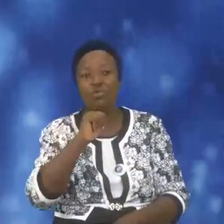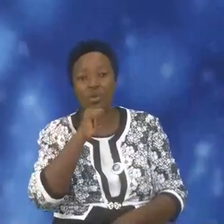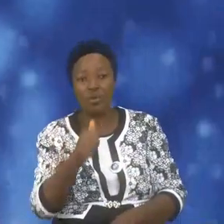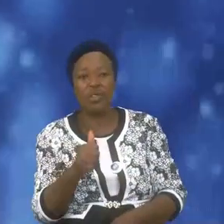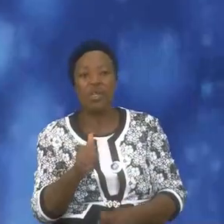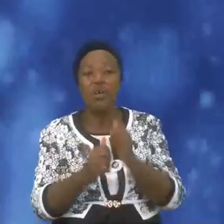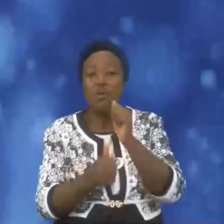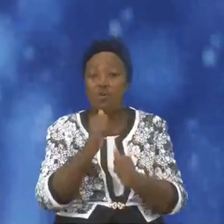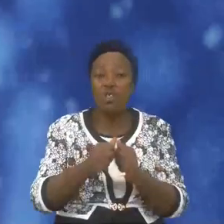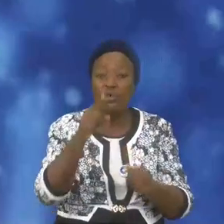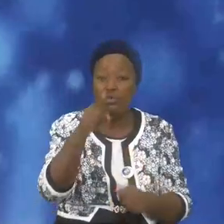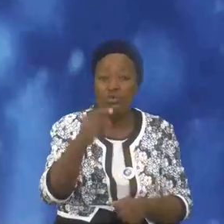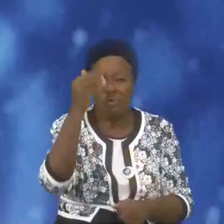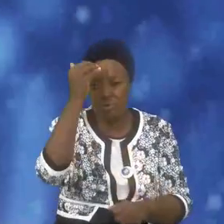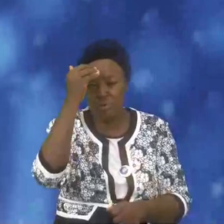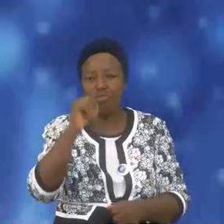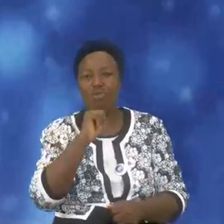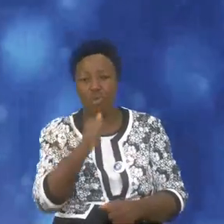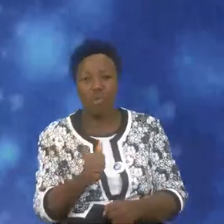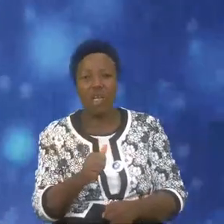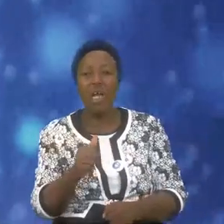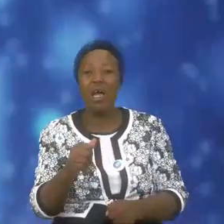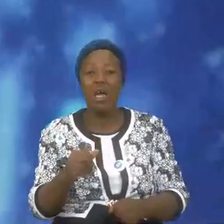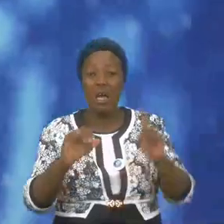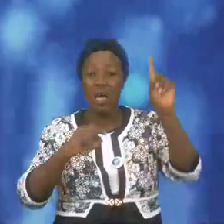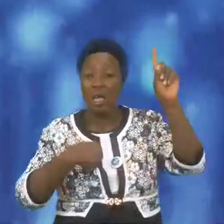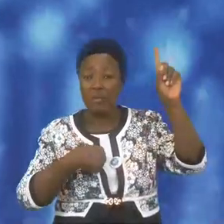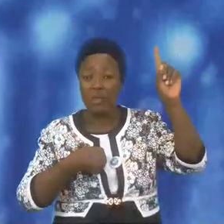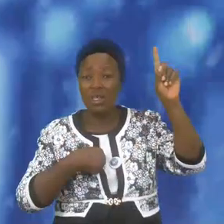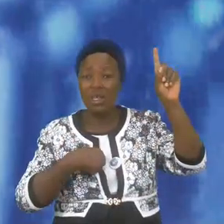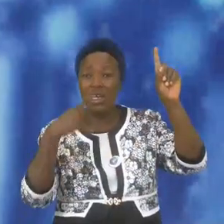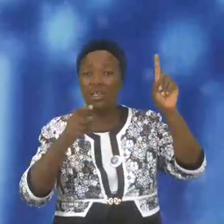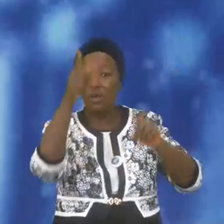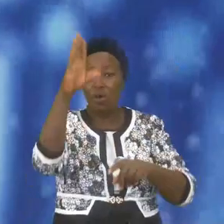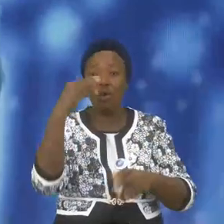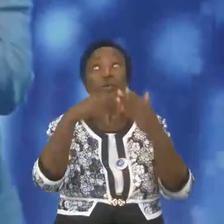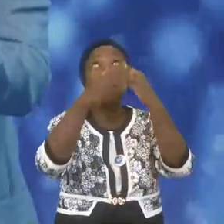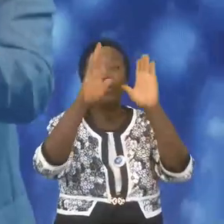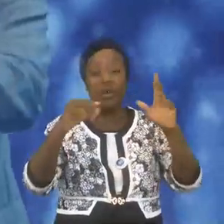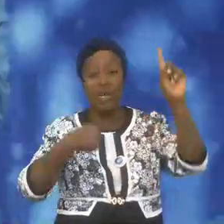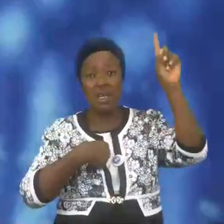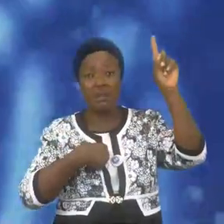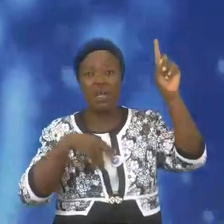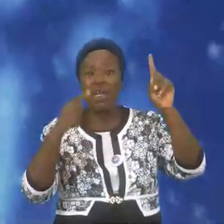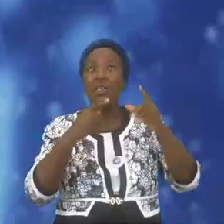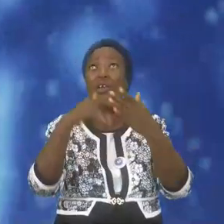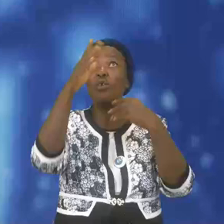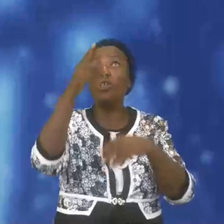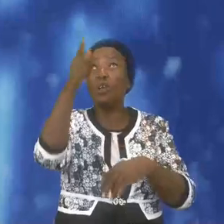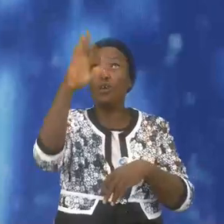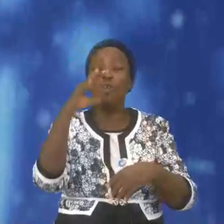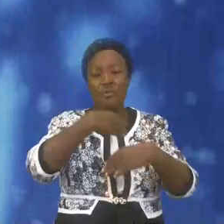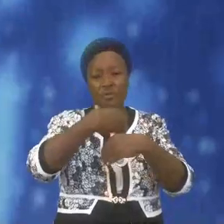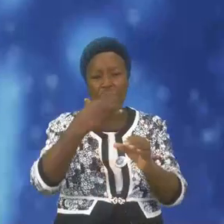pas. Que tu ne connais pas. Moi, le Dieu du ciel. Moi, le Dieu de la